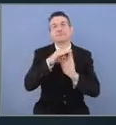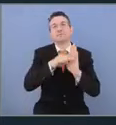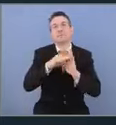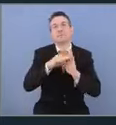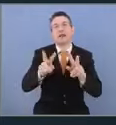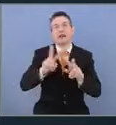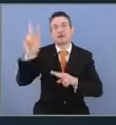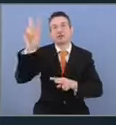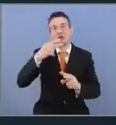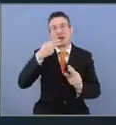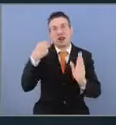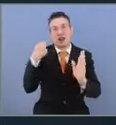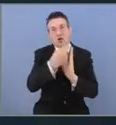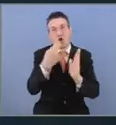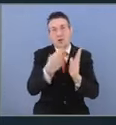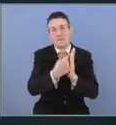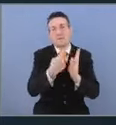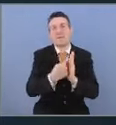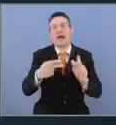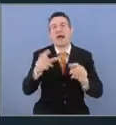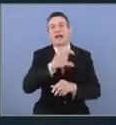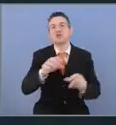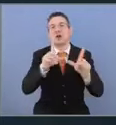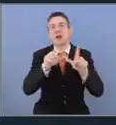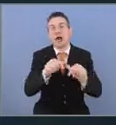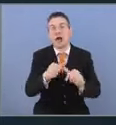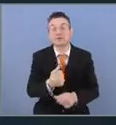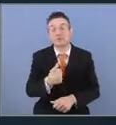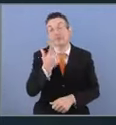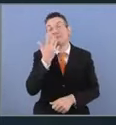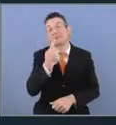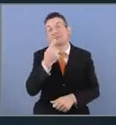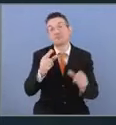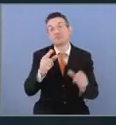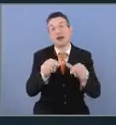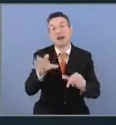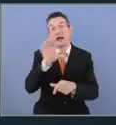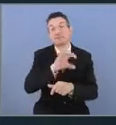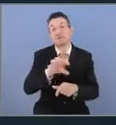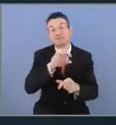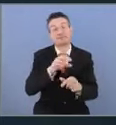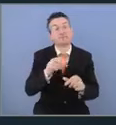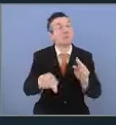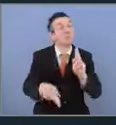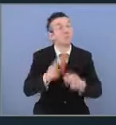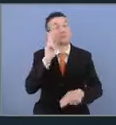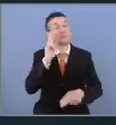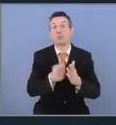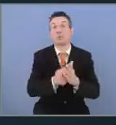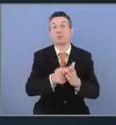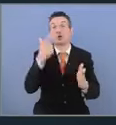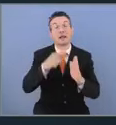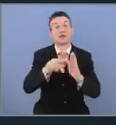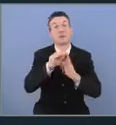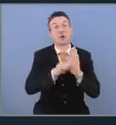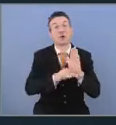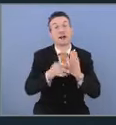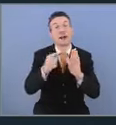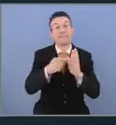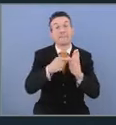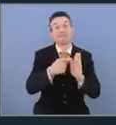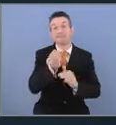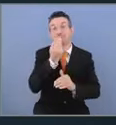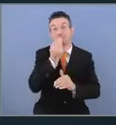sottolineare che la Regione Lazio ha il più importante programma in questo momento in Italia di finanziamento ai dottorati